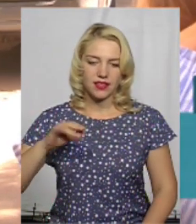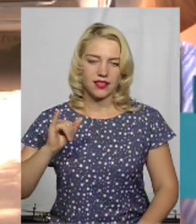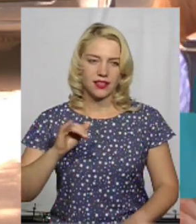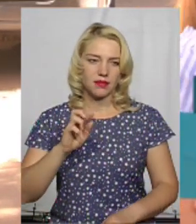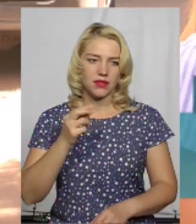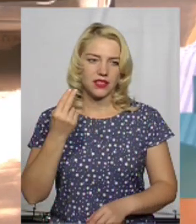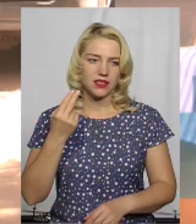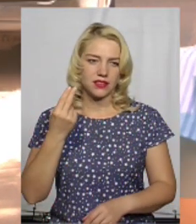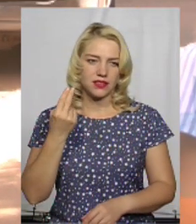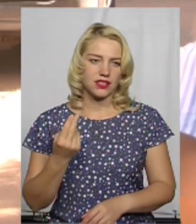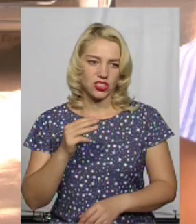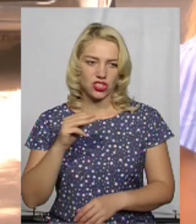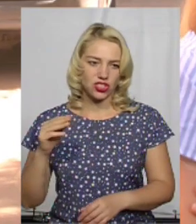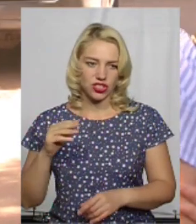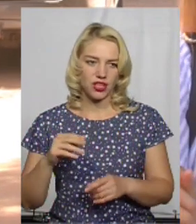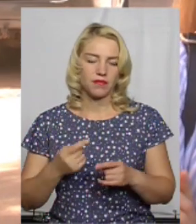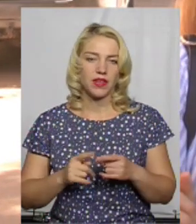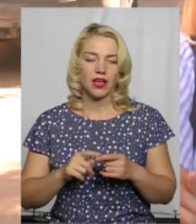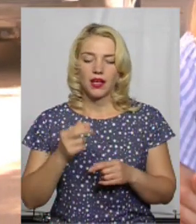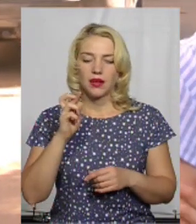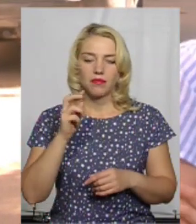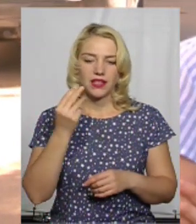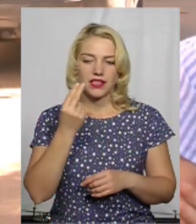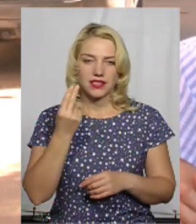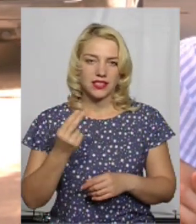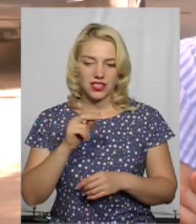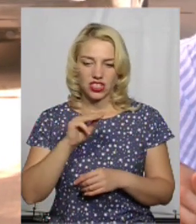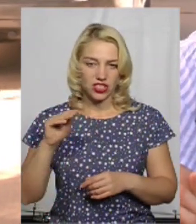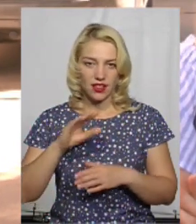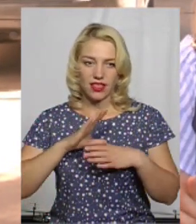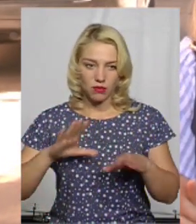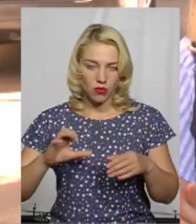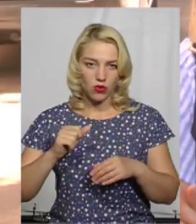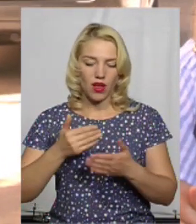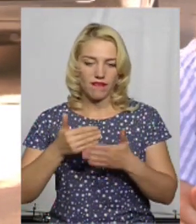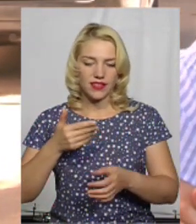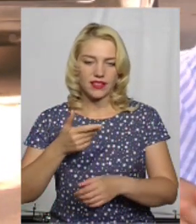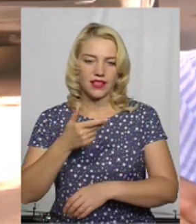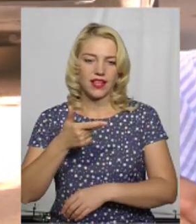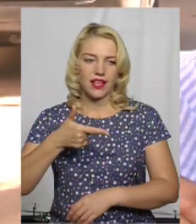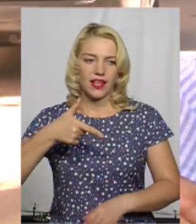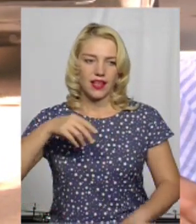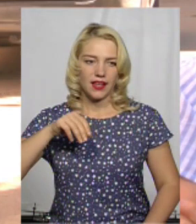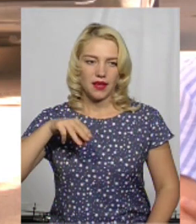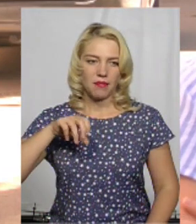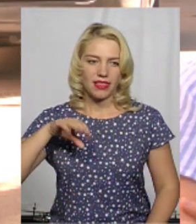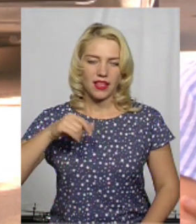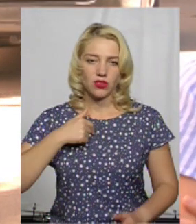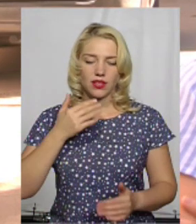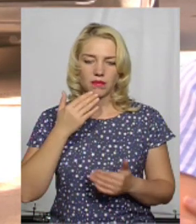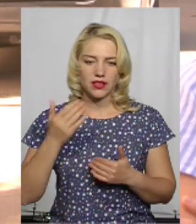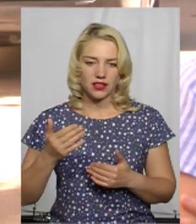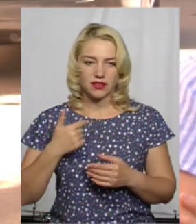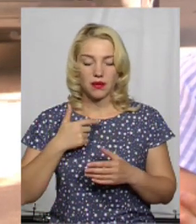так і роблять таку вакцинацію. БЦЖ не було в наявності, а від гепатиту в мене неонатолог запитала, чи я